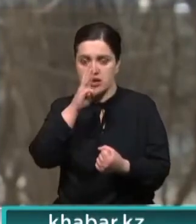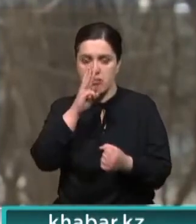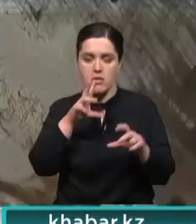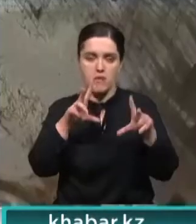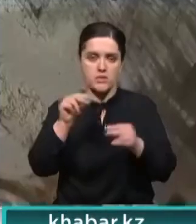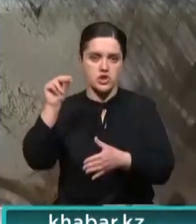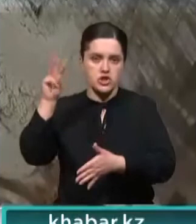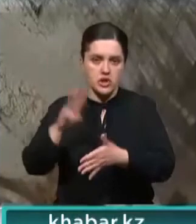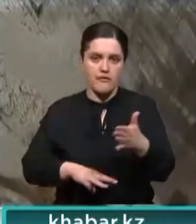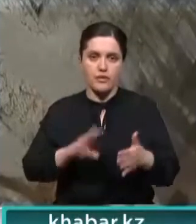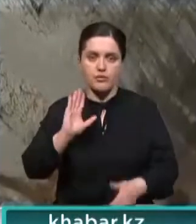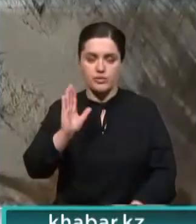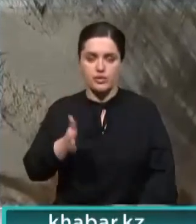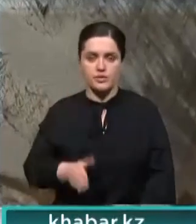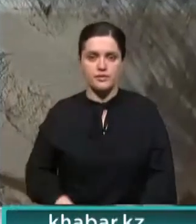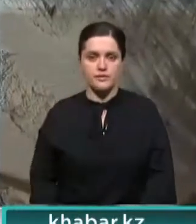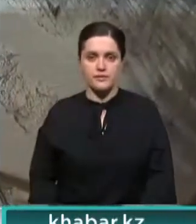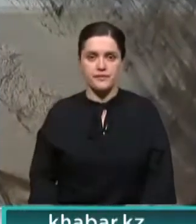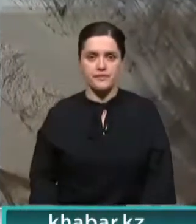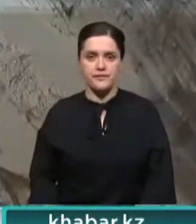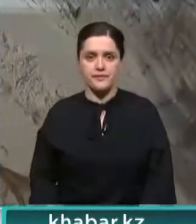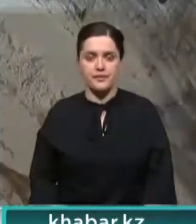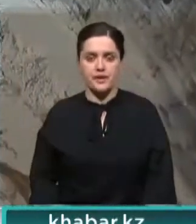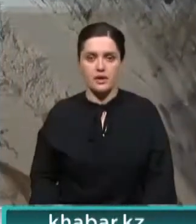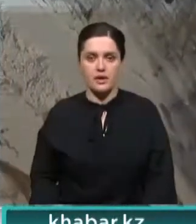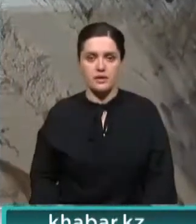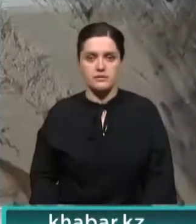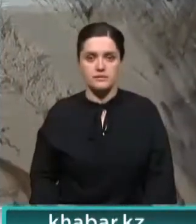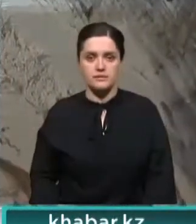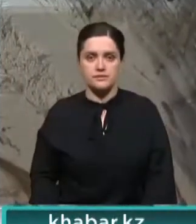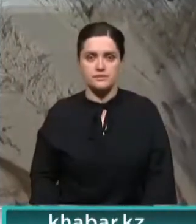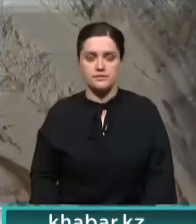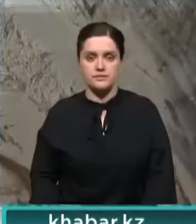оштрафовать. Вячеслав Ветлугин и Дмитрий Пыхтин, Восточно-Казахстанская область, итоги дня.